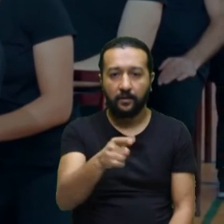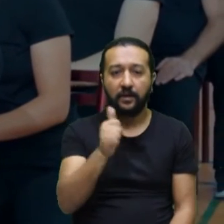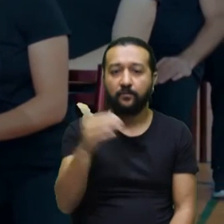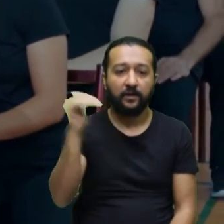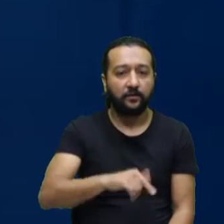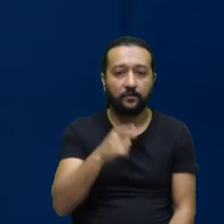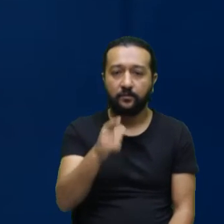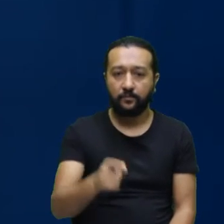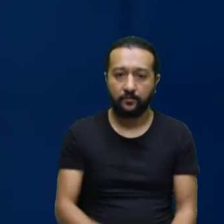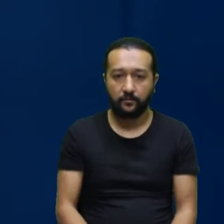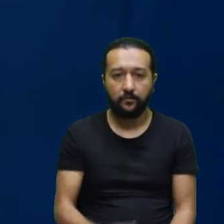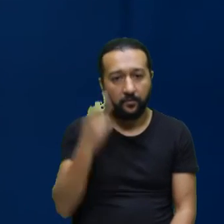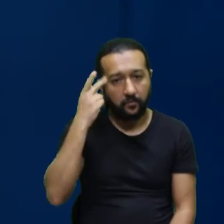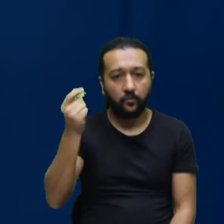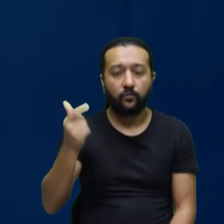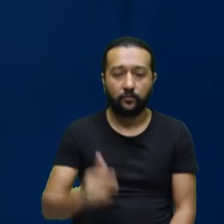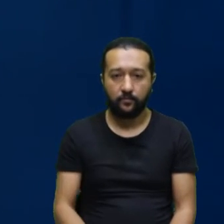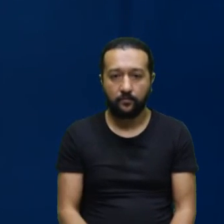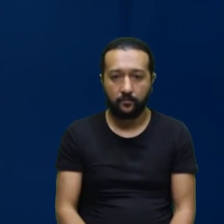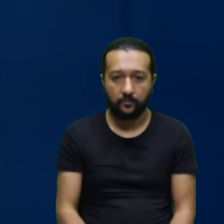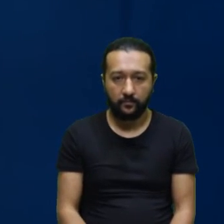Sen ne zamandır buradasın? Unuttum.